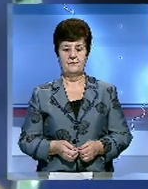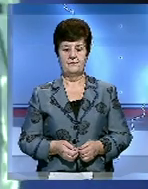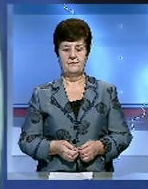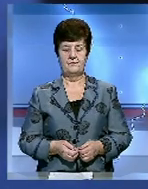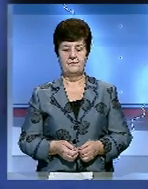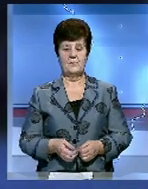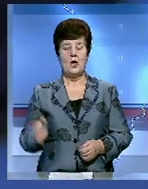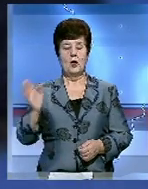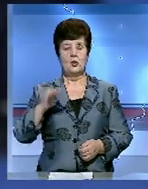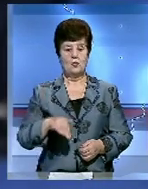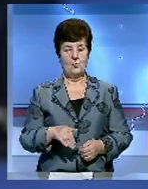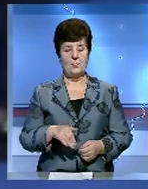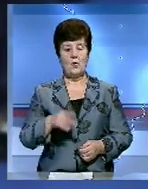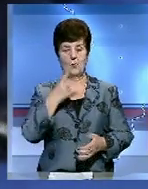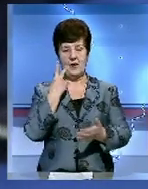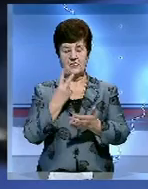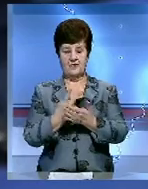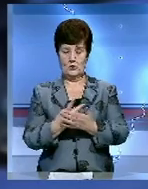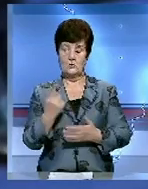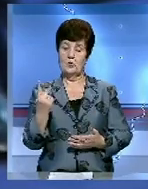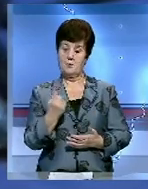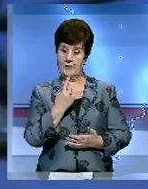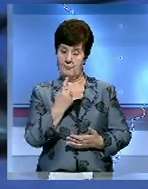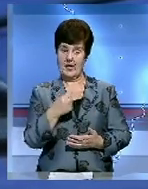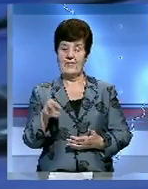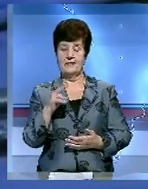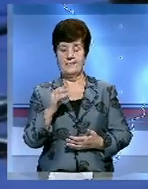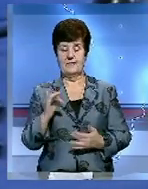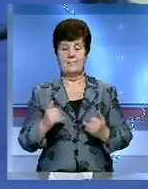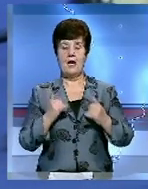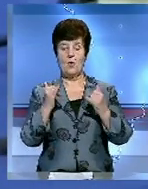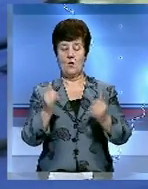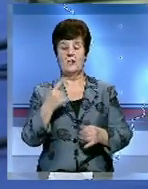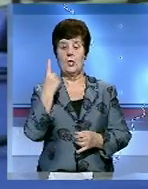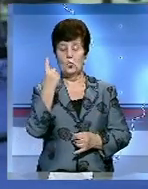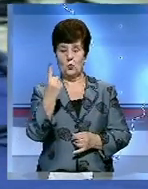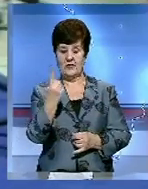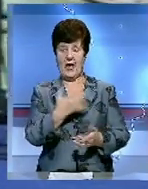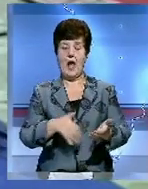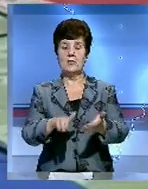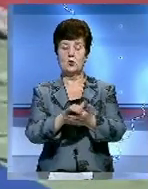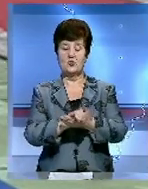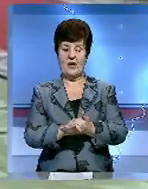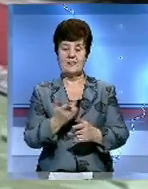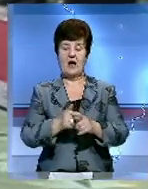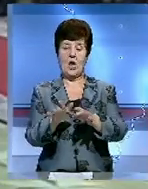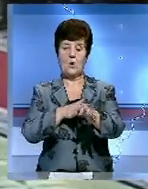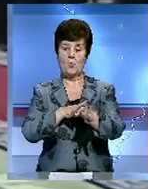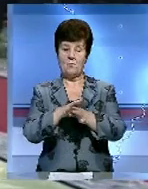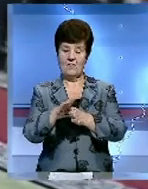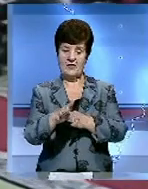După cum ați văzut, prima distincție va fi acordată unei asociații care promovează o